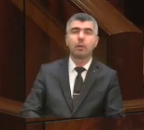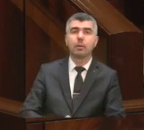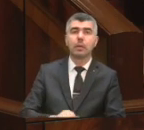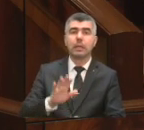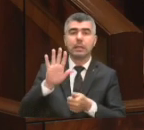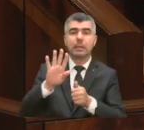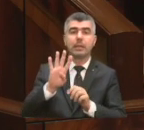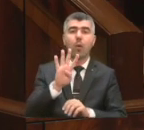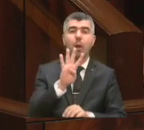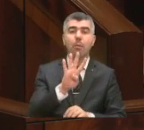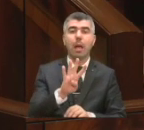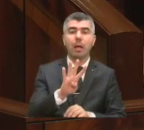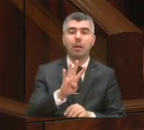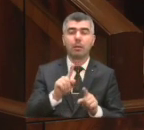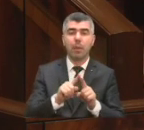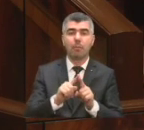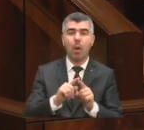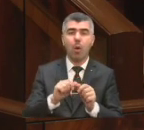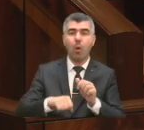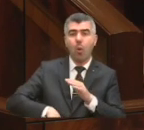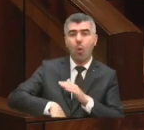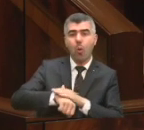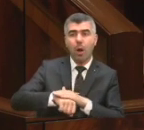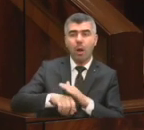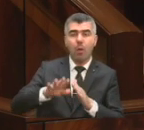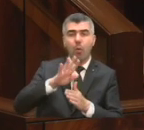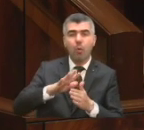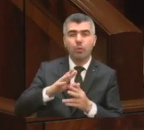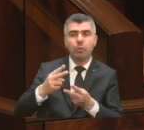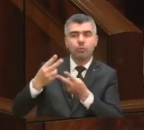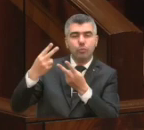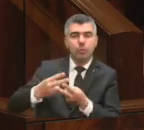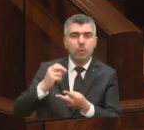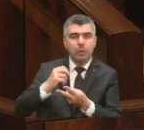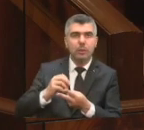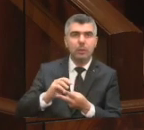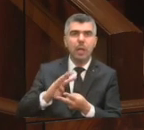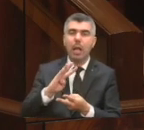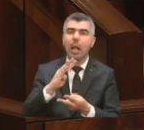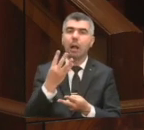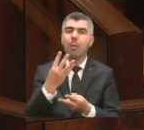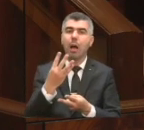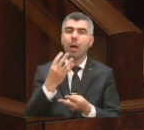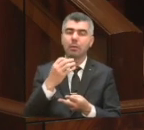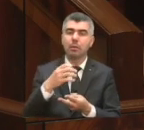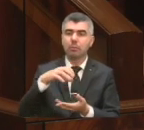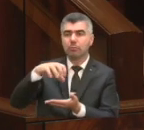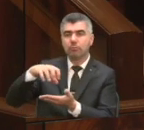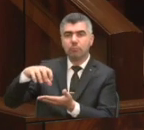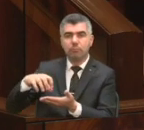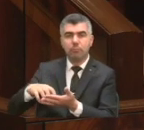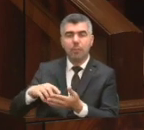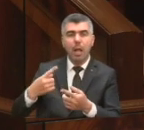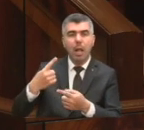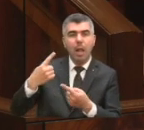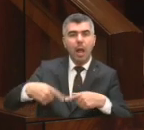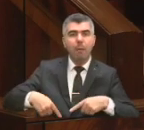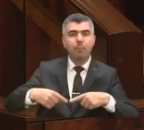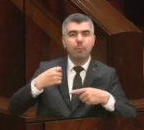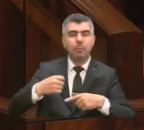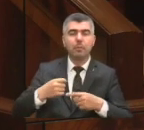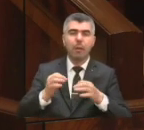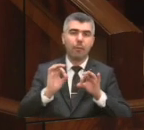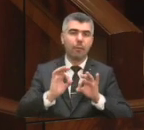46 فريقا من العصبة ديال كرة القدم كلهم تيستقبلوا بأربعة ملاعب بملاعب سعديين،